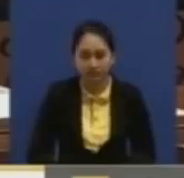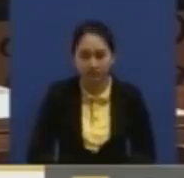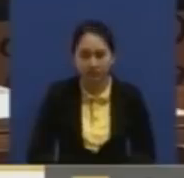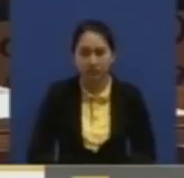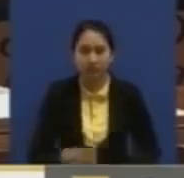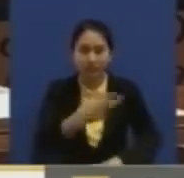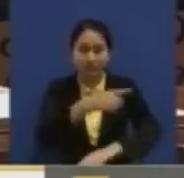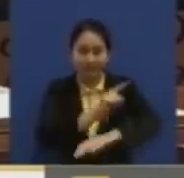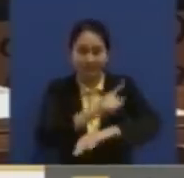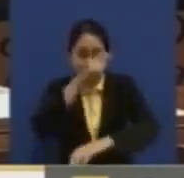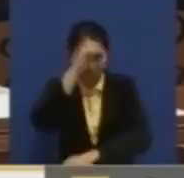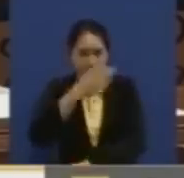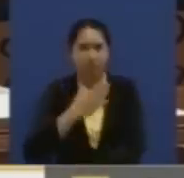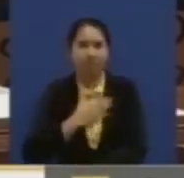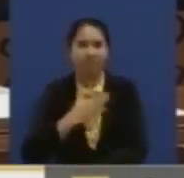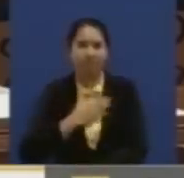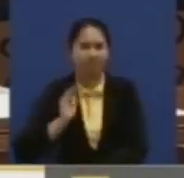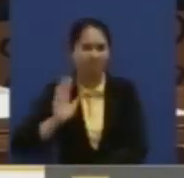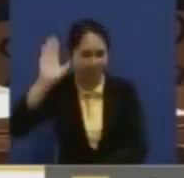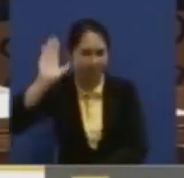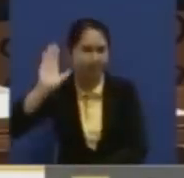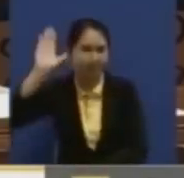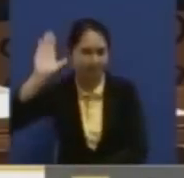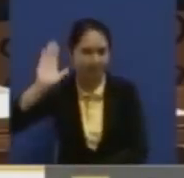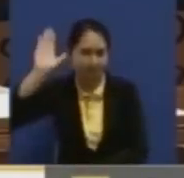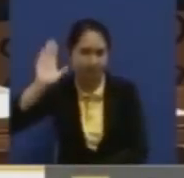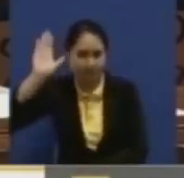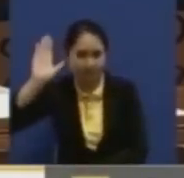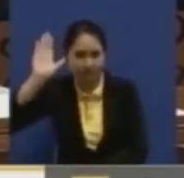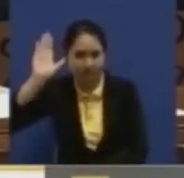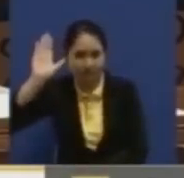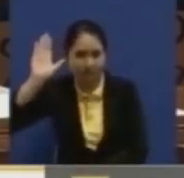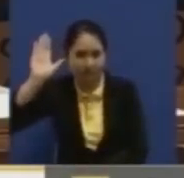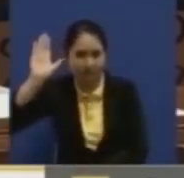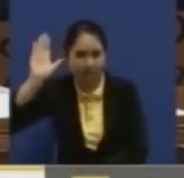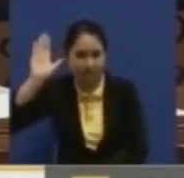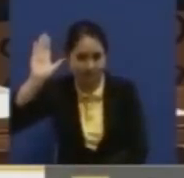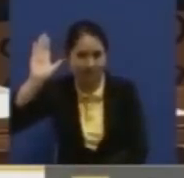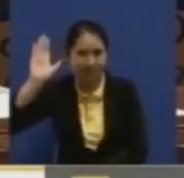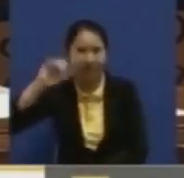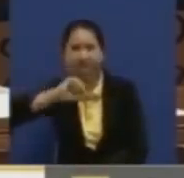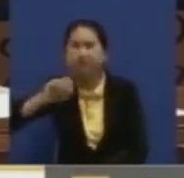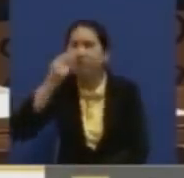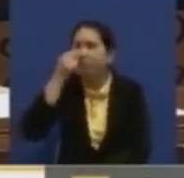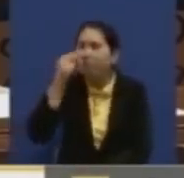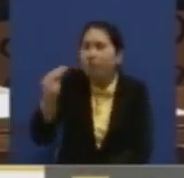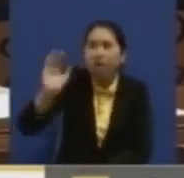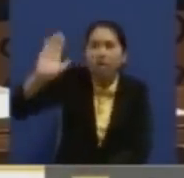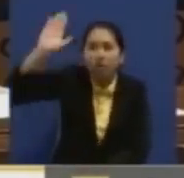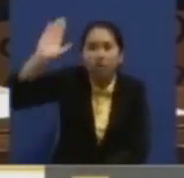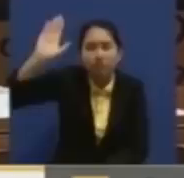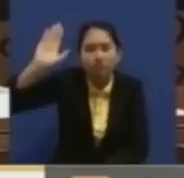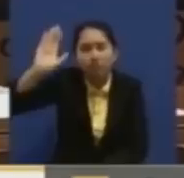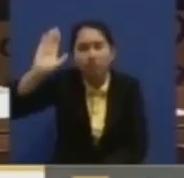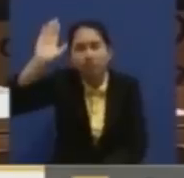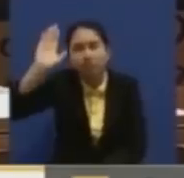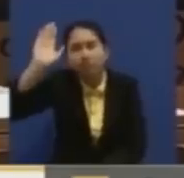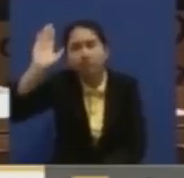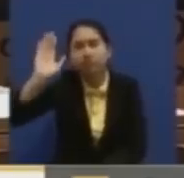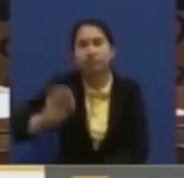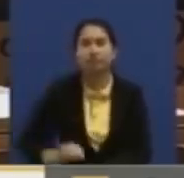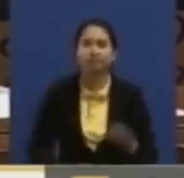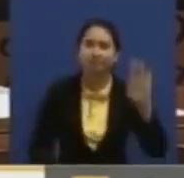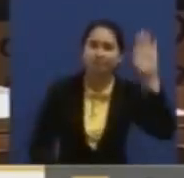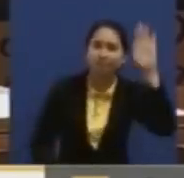ธานคะขออนุญาตค่ะ ท่านประธานคะท่านประธานหันมาทางด้านขวามือของท่านหน่อยสิคะ ท่านคะกรุณาหันทาง